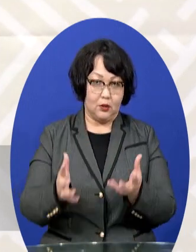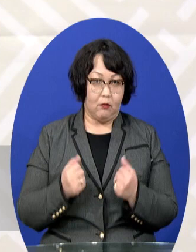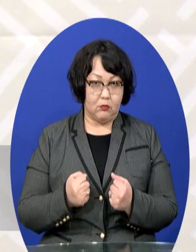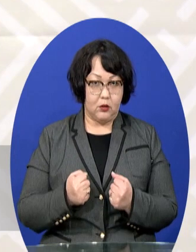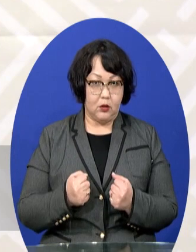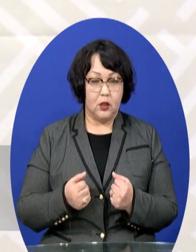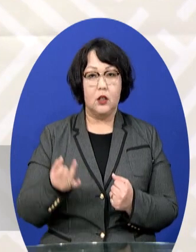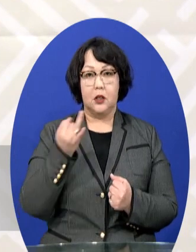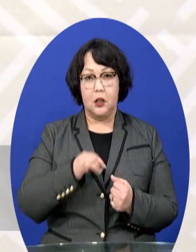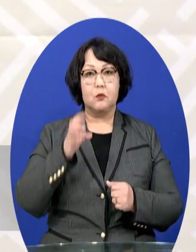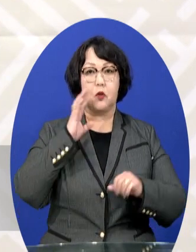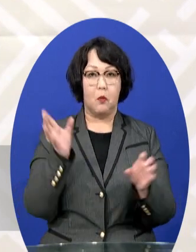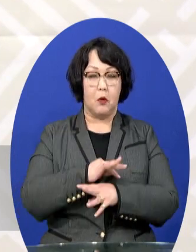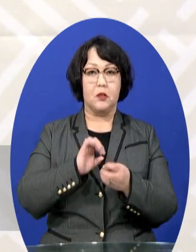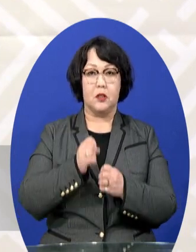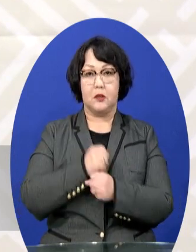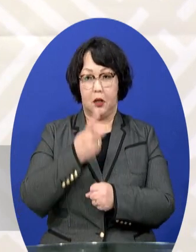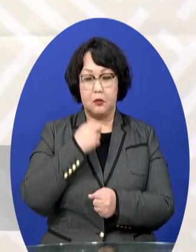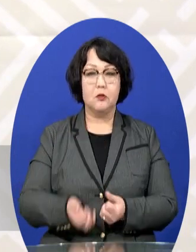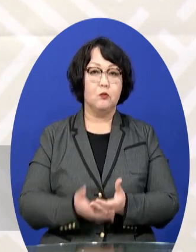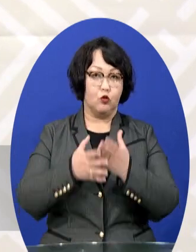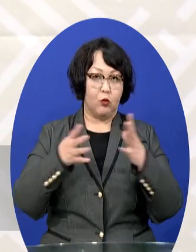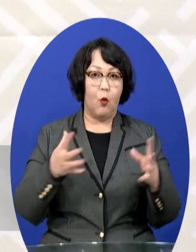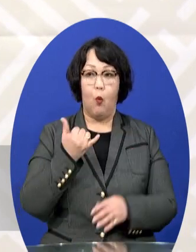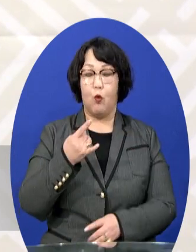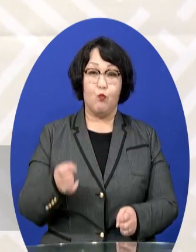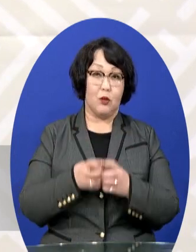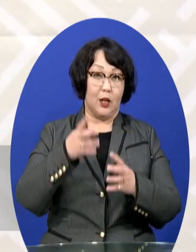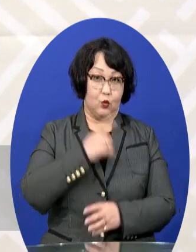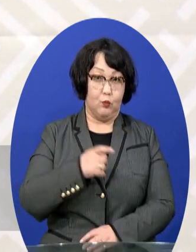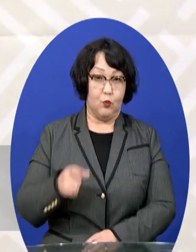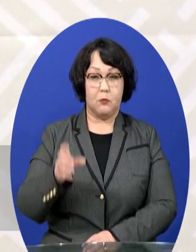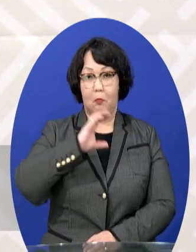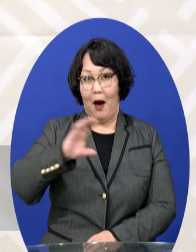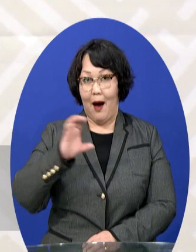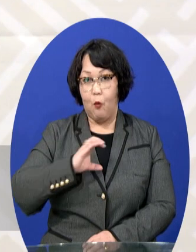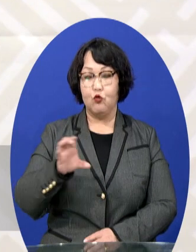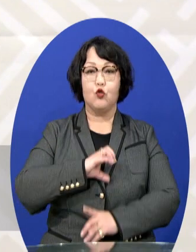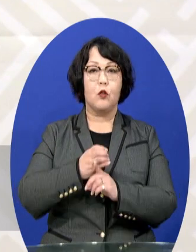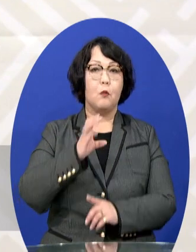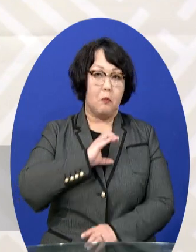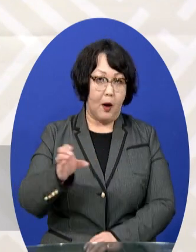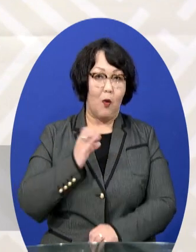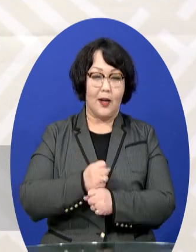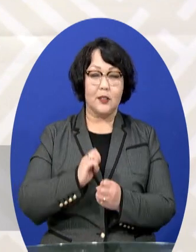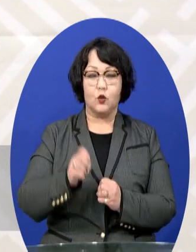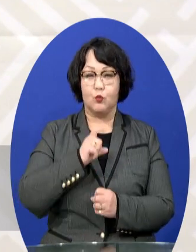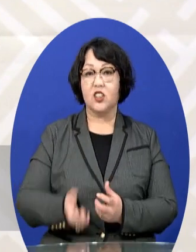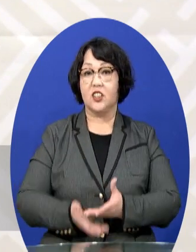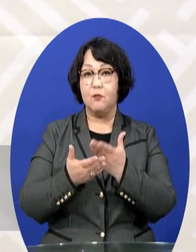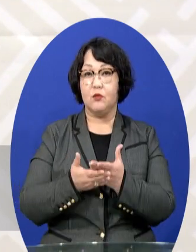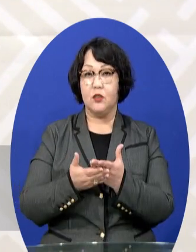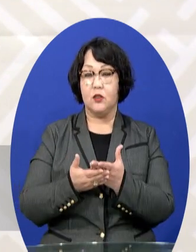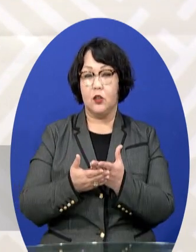Одоо ийм байх байдлаар зохицуулсан одоо бас нэлийн дэмжлэг болж ингэж одоо уран бүтээлч болоод уран бүтээлийн байгууллага соёлын байгууллагын ажилтай албаа агчдыг одоо бас дэмжиж байгаа